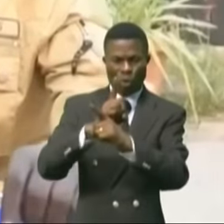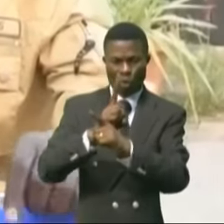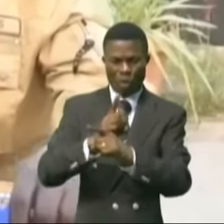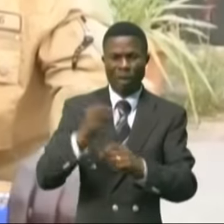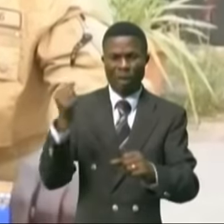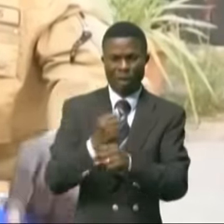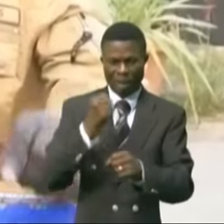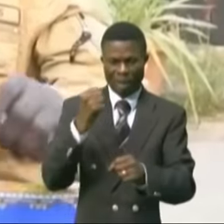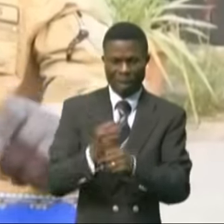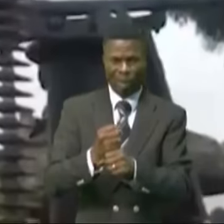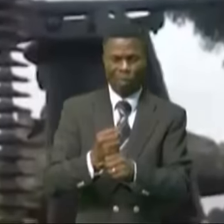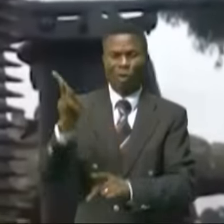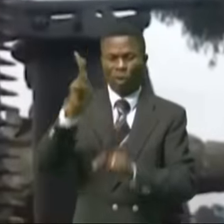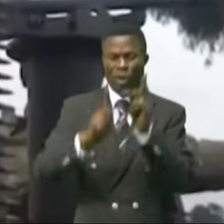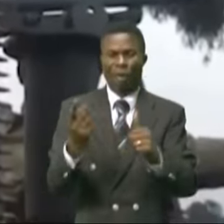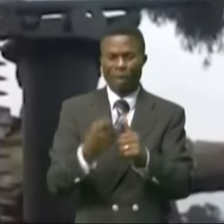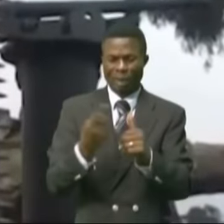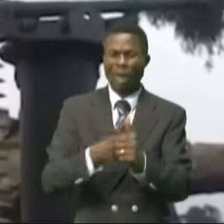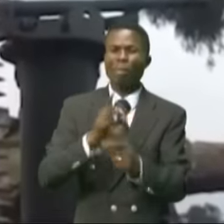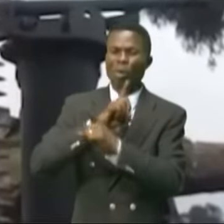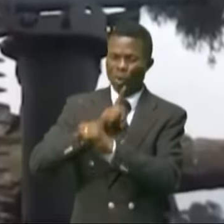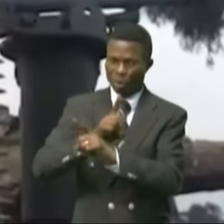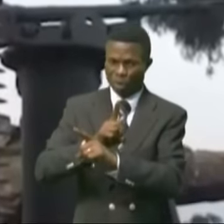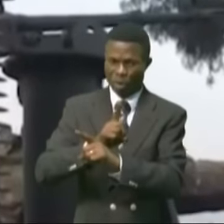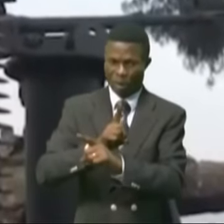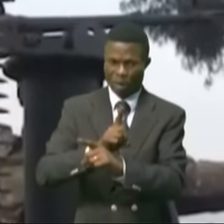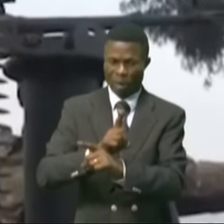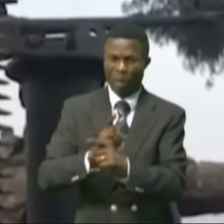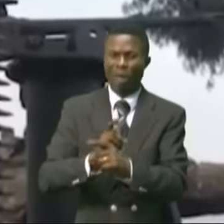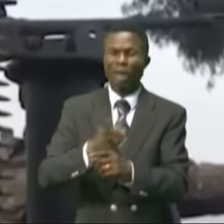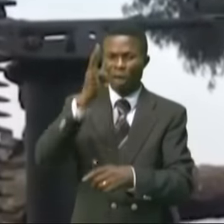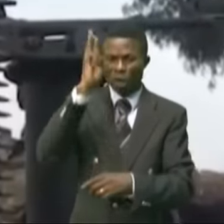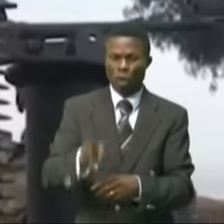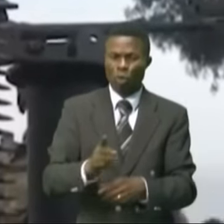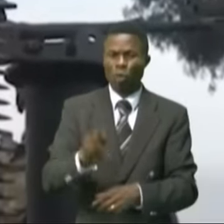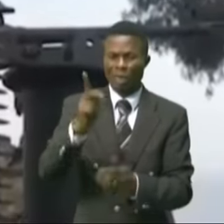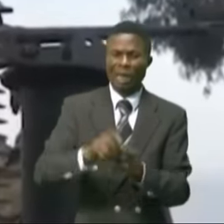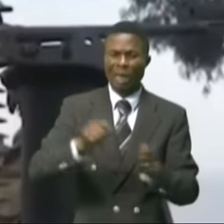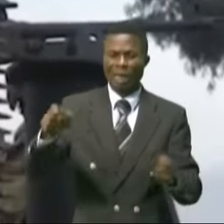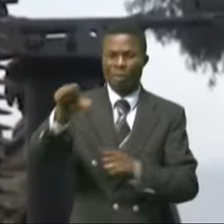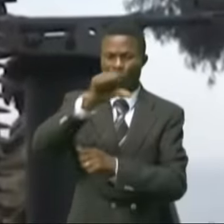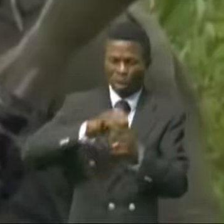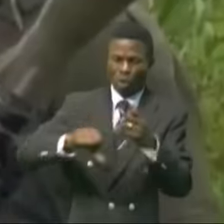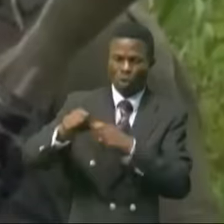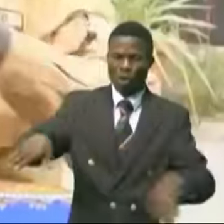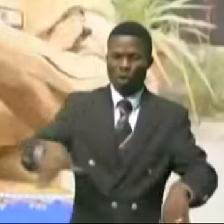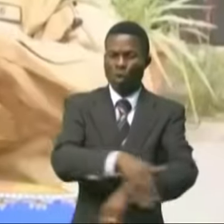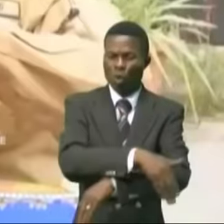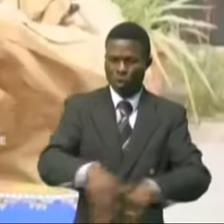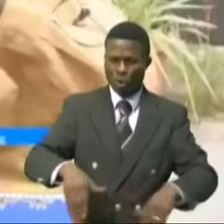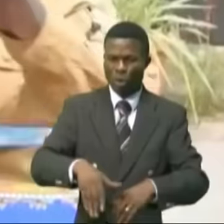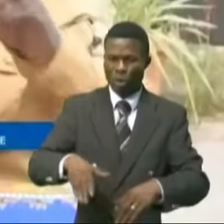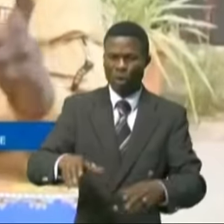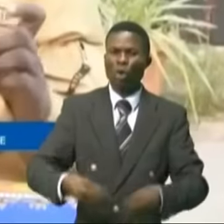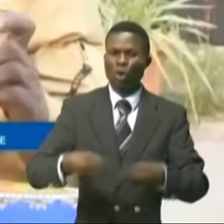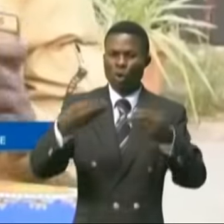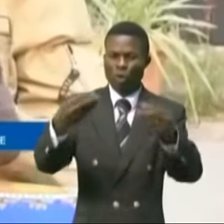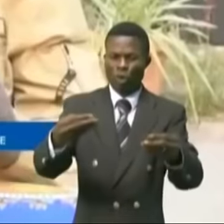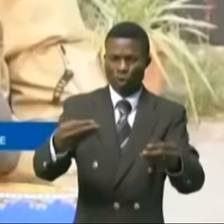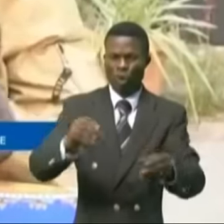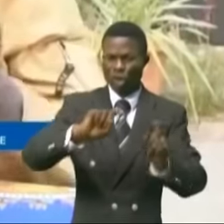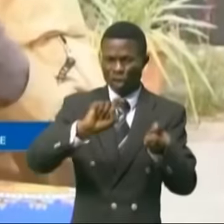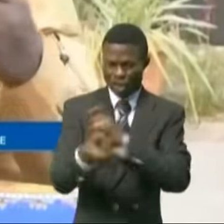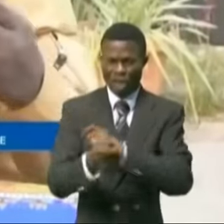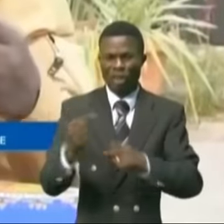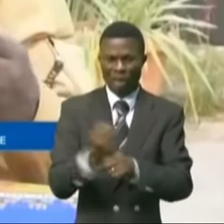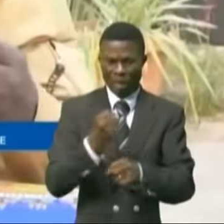opérateurs, il faut défendre ces 300 km tout autour, aux frontières. Nous devons changer notre